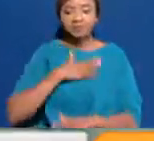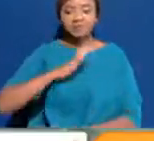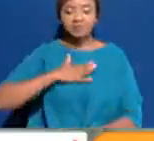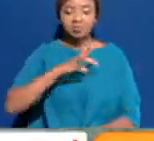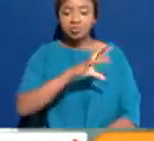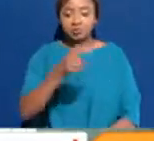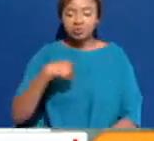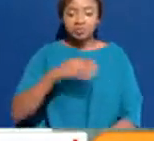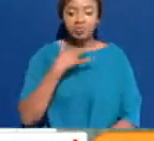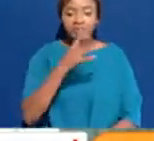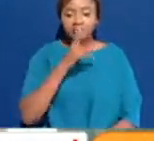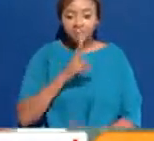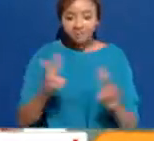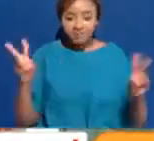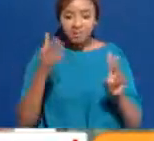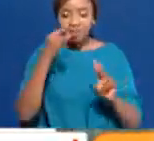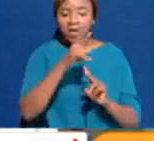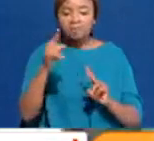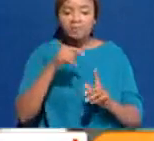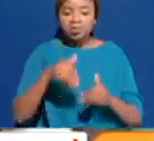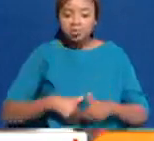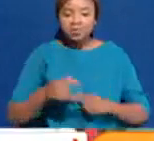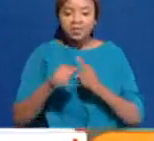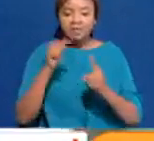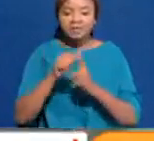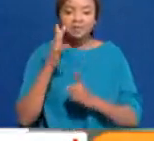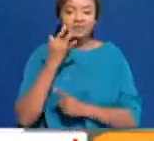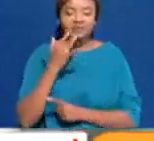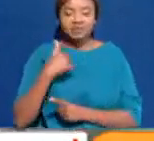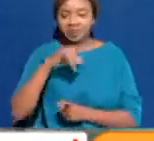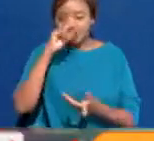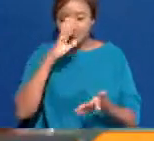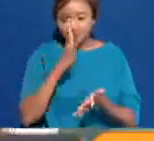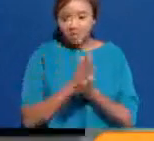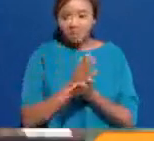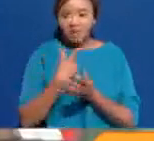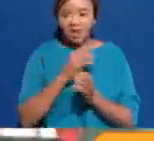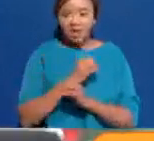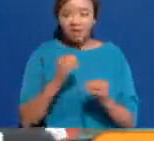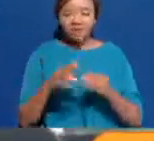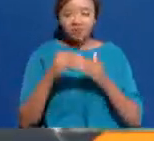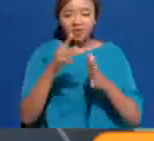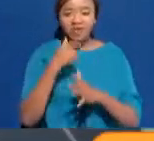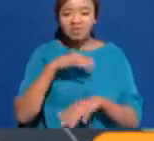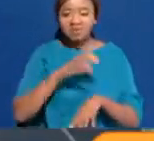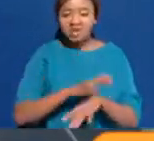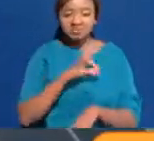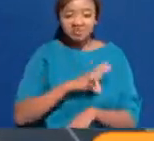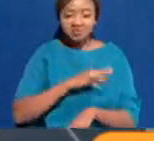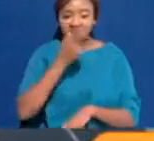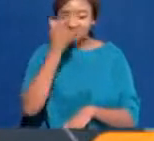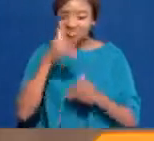Hawa vijana ambao wameuliwa kila siku, mimi niko na hakika kwamba hakuna kiongozi ambaye amepata faida kwa ajili ya